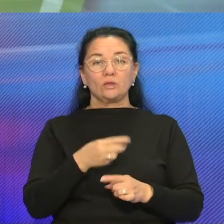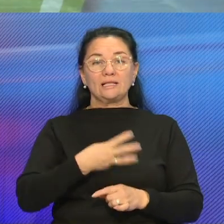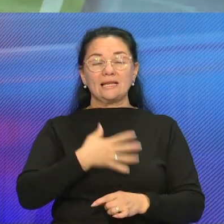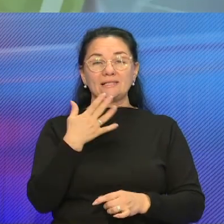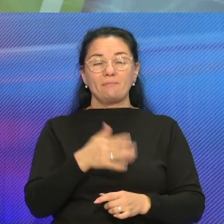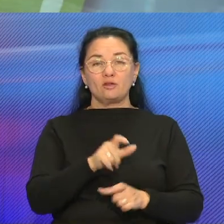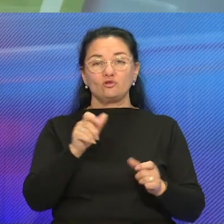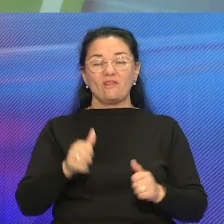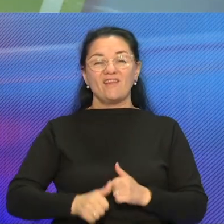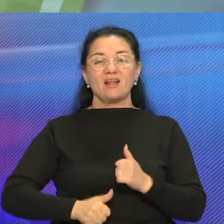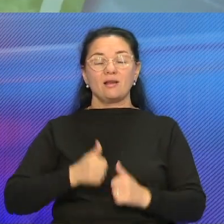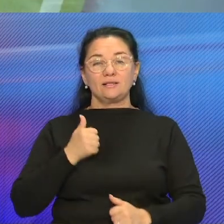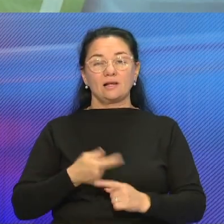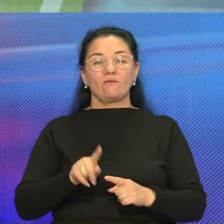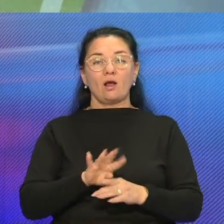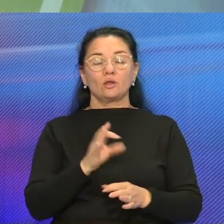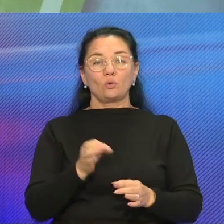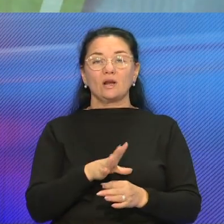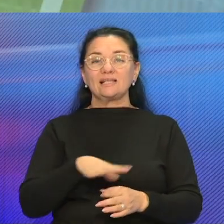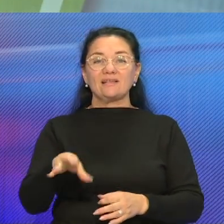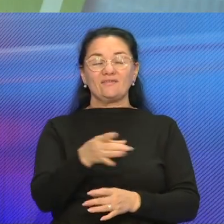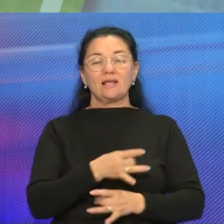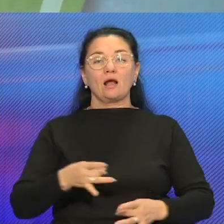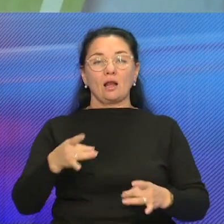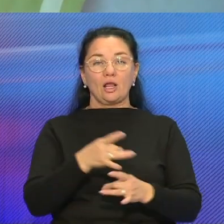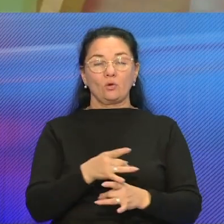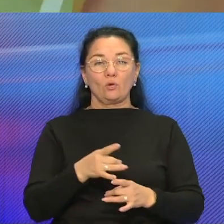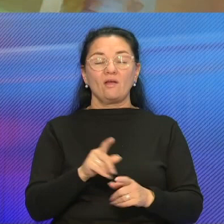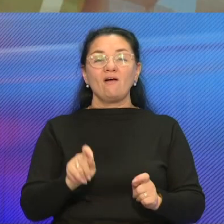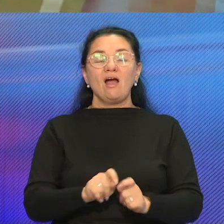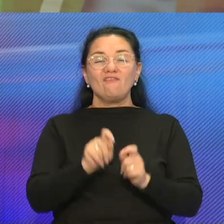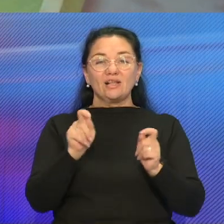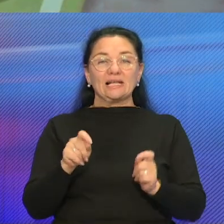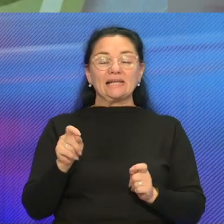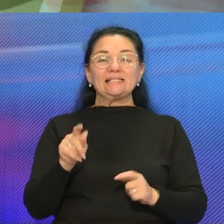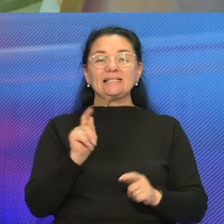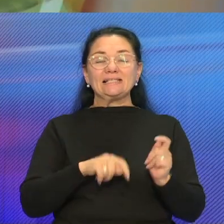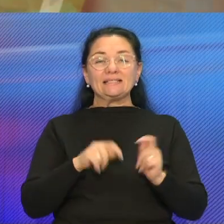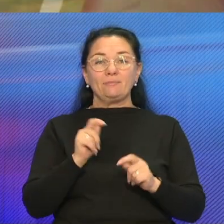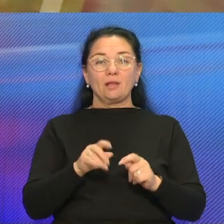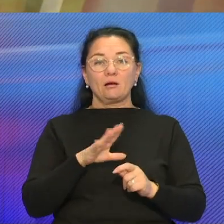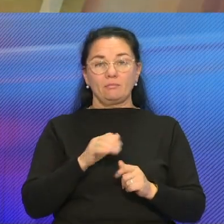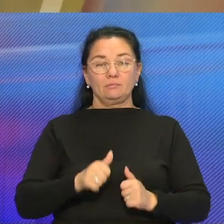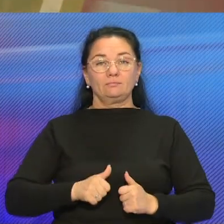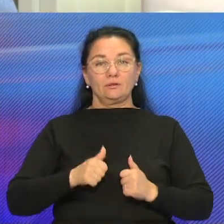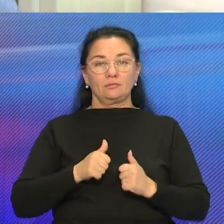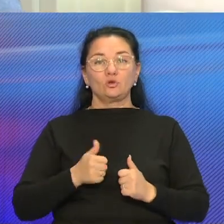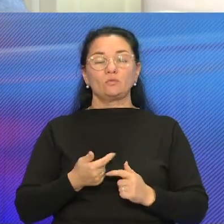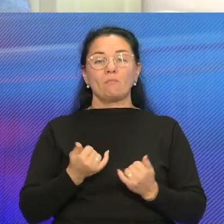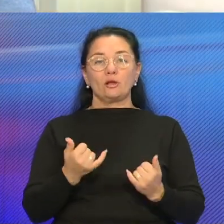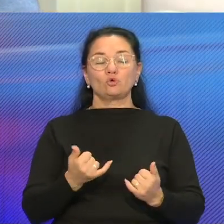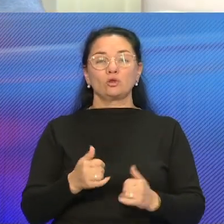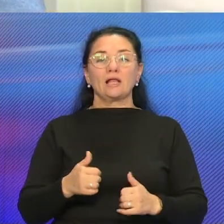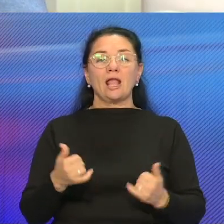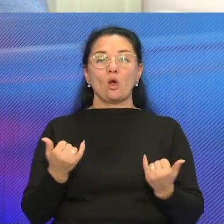молодежной организации, представников из всех районов. Уделу открытия семинара приняли генеровые гости. Во время